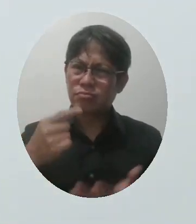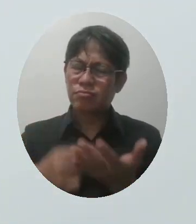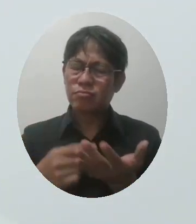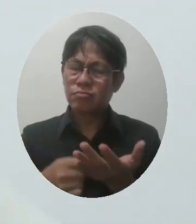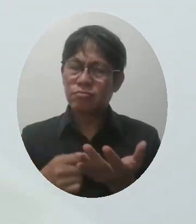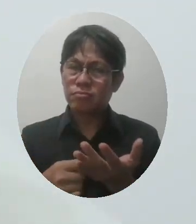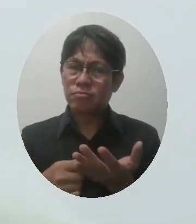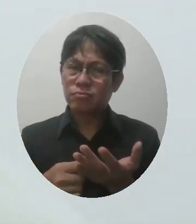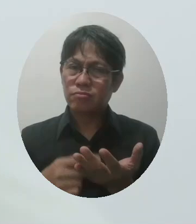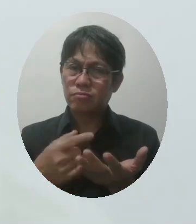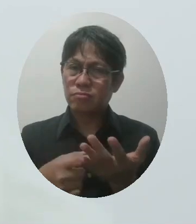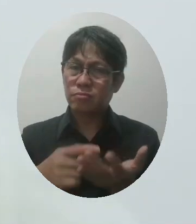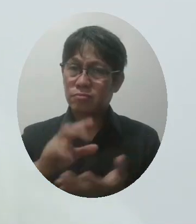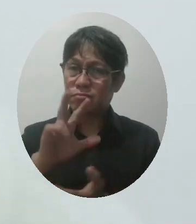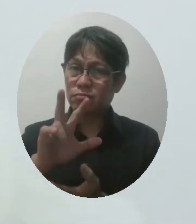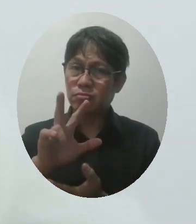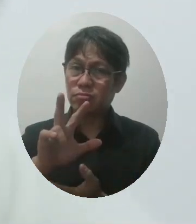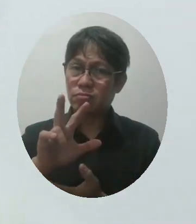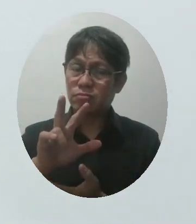Grade 6.